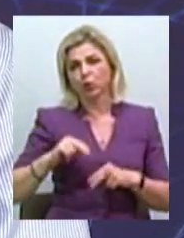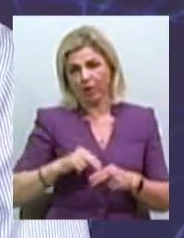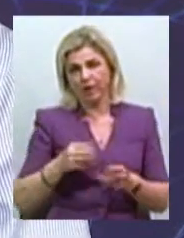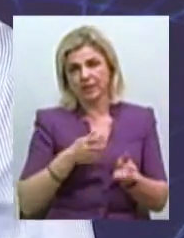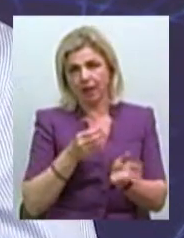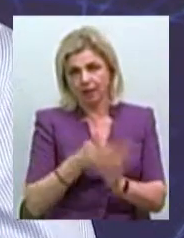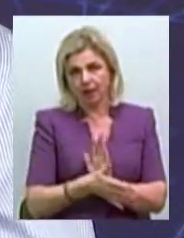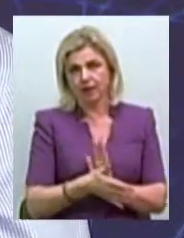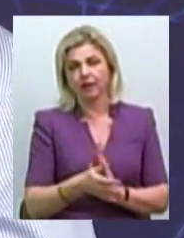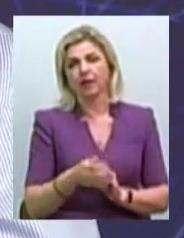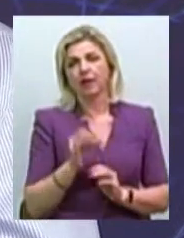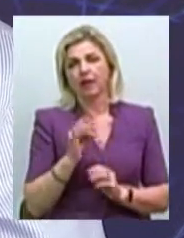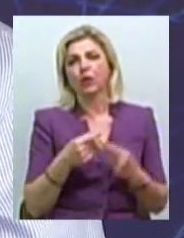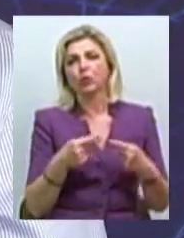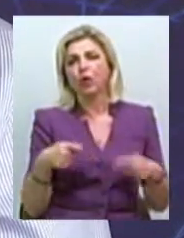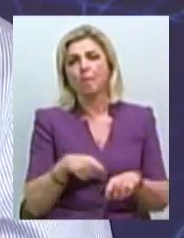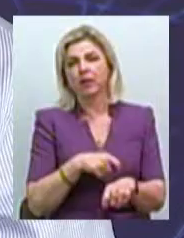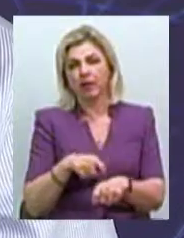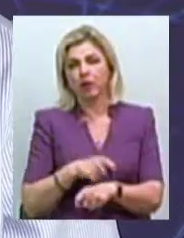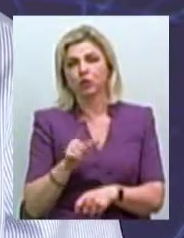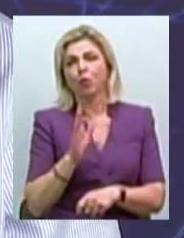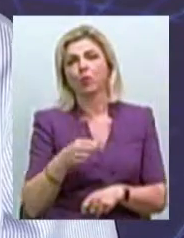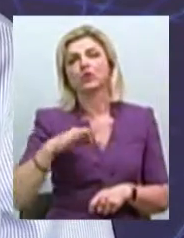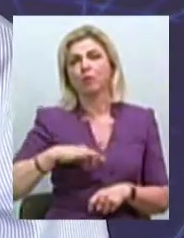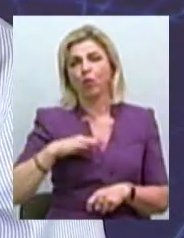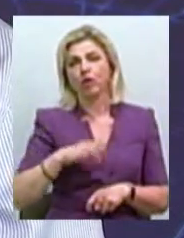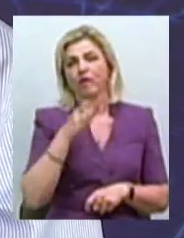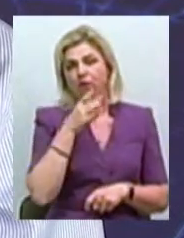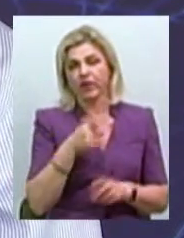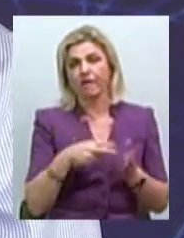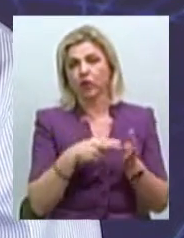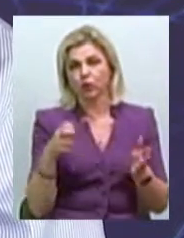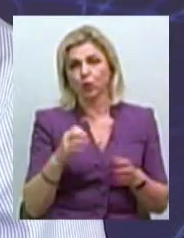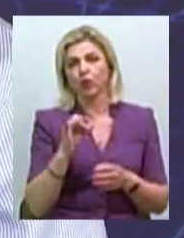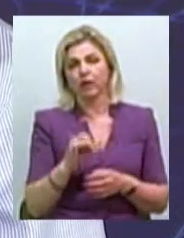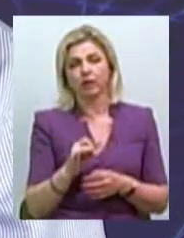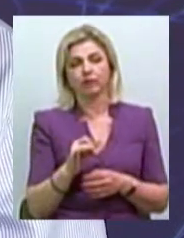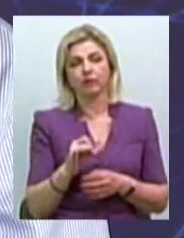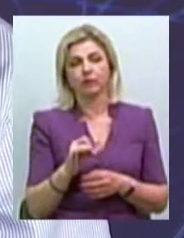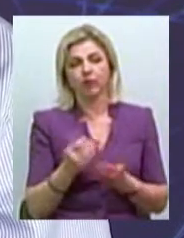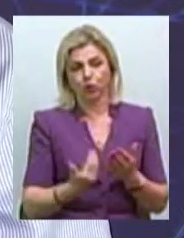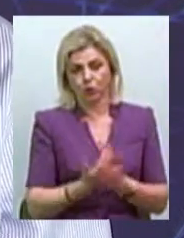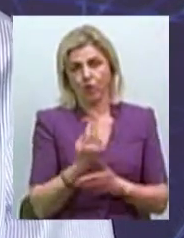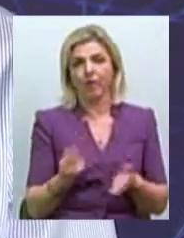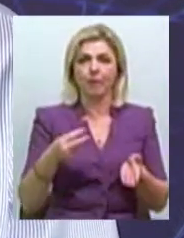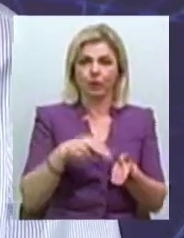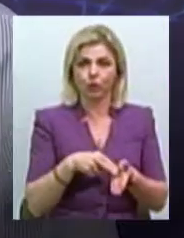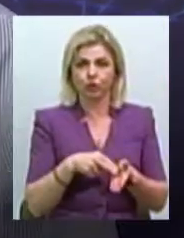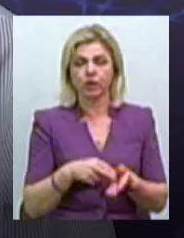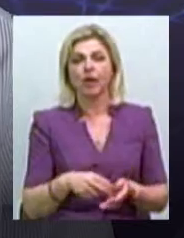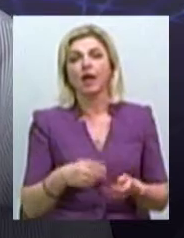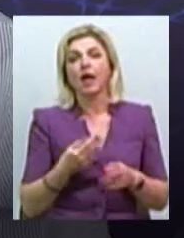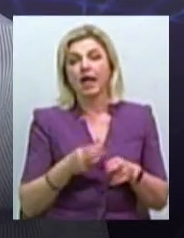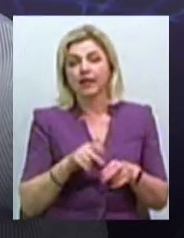затрати якихось матеріалів, які будуть використовуватися при відключенні і при новому підключенні. Наразі